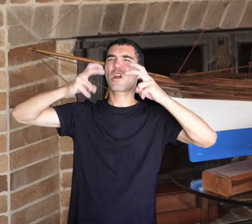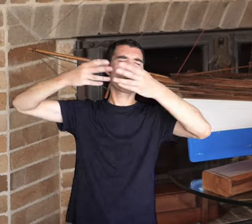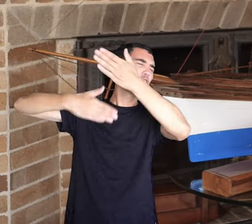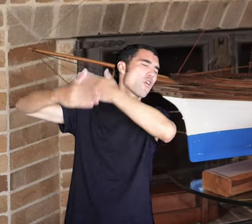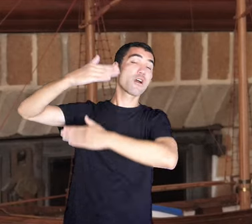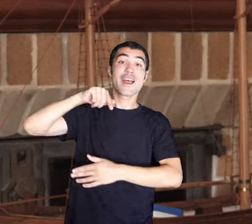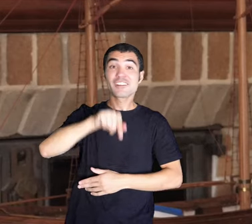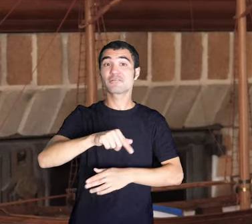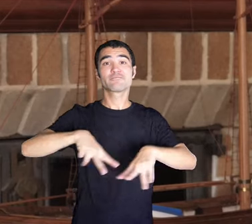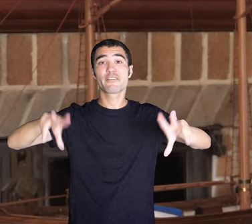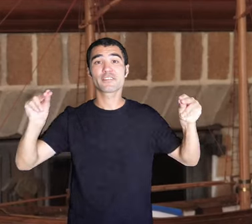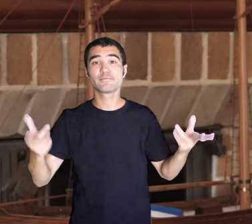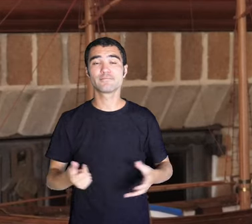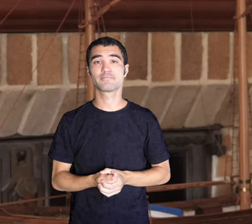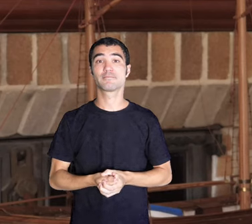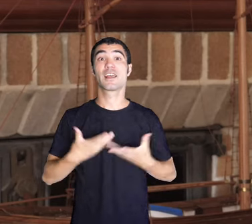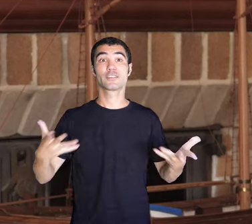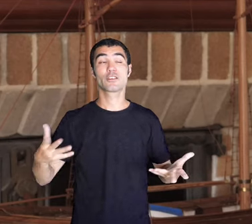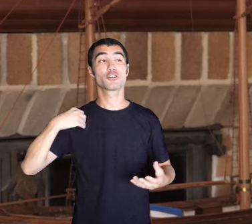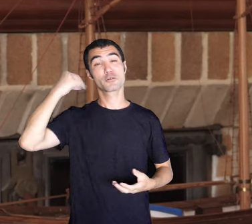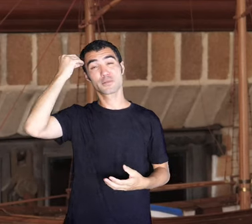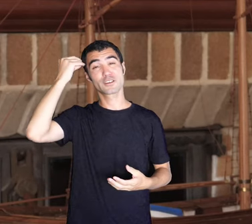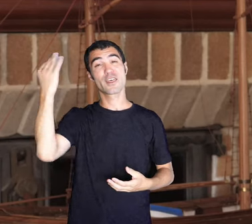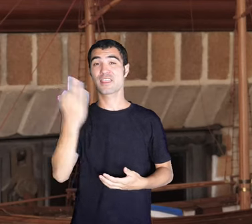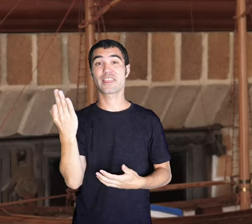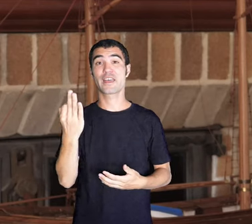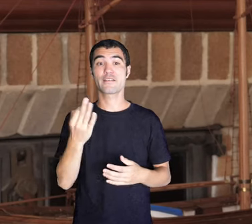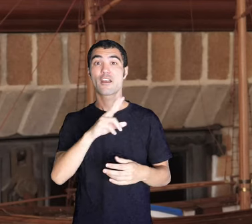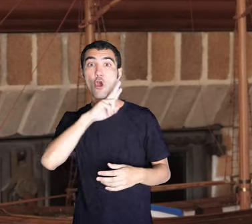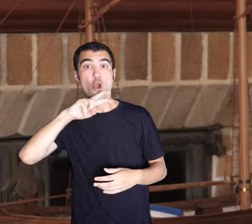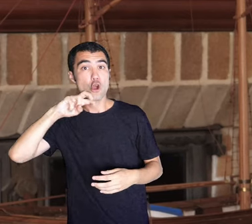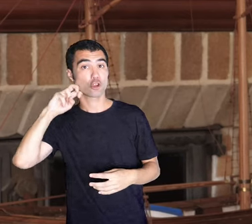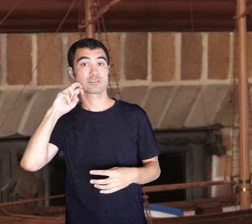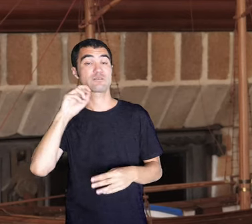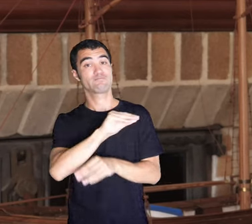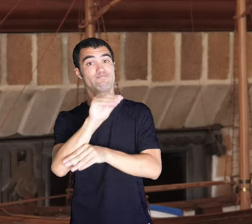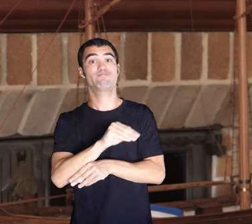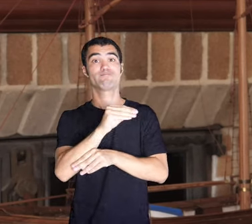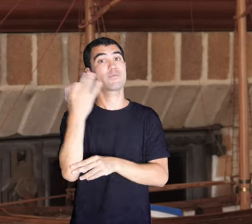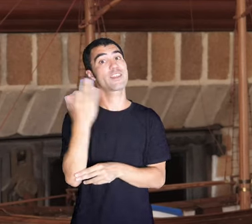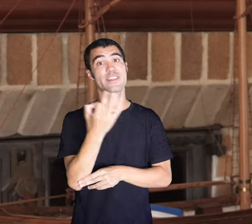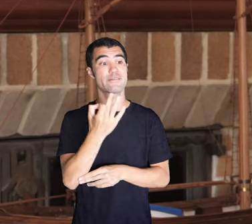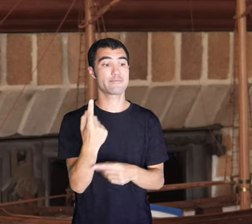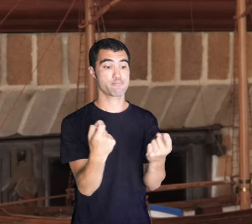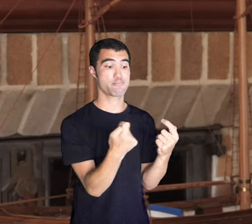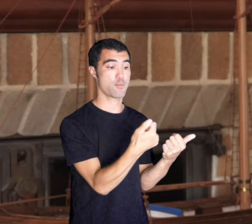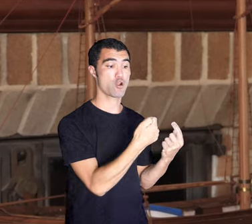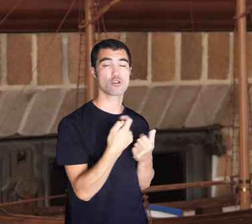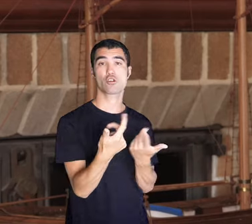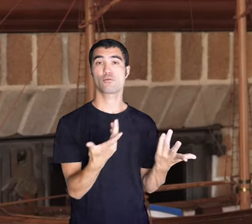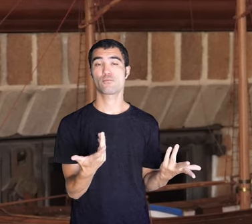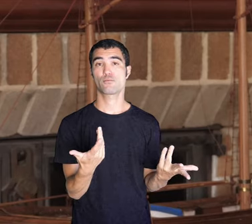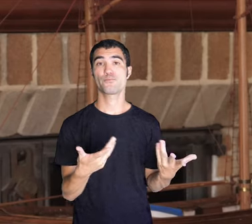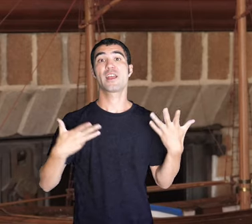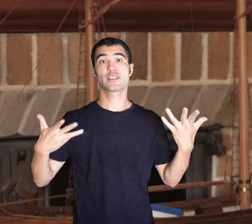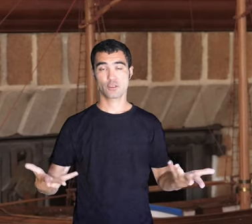això s'ha acabat. Bueno, jo crec que el que haurien de conservar és el poc que queda.